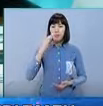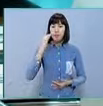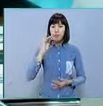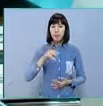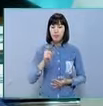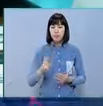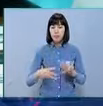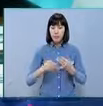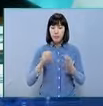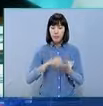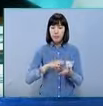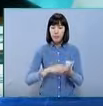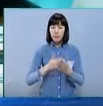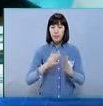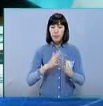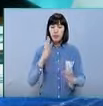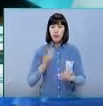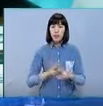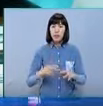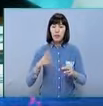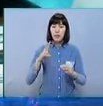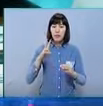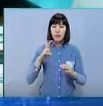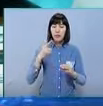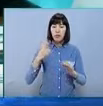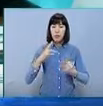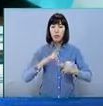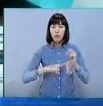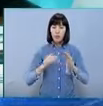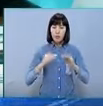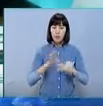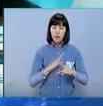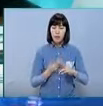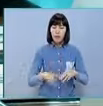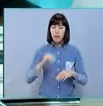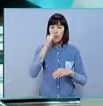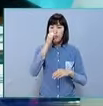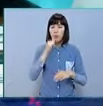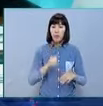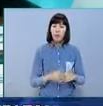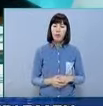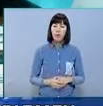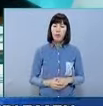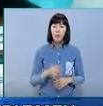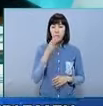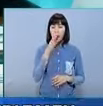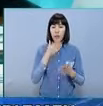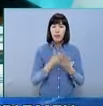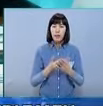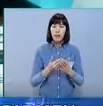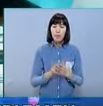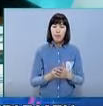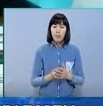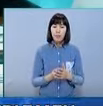енді 25 мың адамға жер берді деген сөз, тағы екінші Түркістан салу керек осы сияқты. Біз оның бәрін ондай істей алмаймыз. Сондықтан заманауи үлгідегі